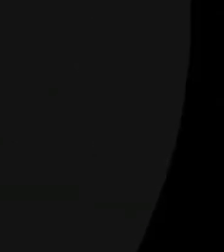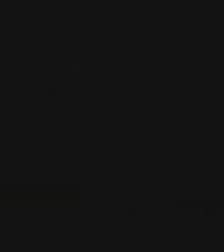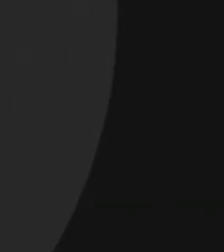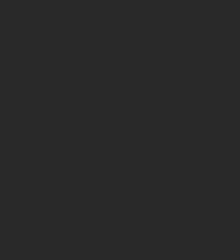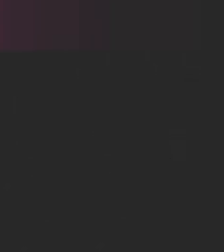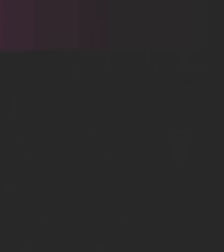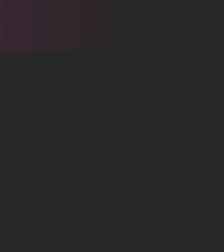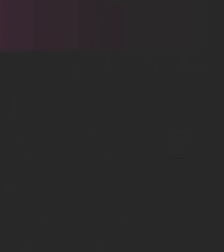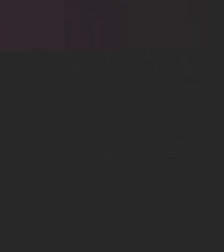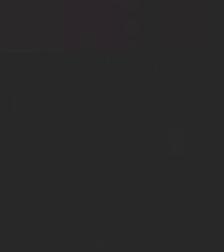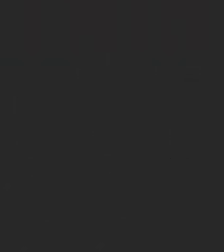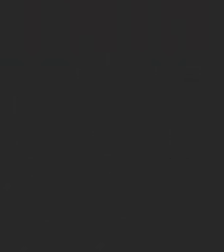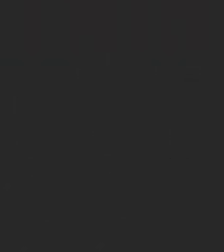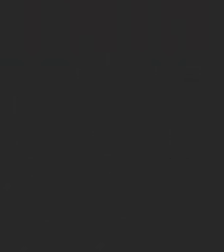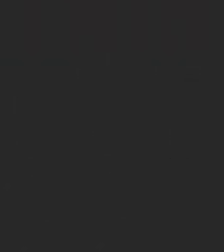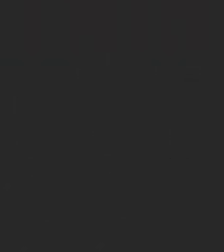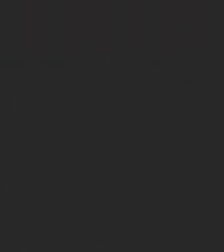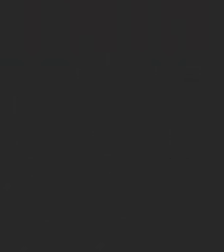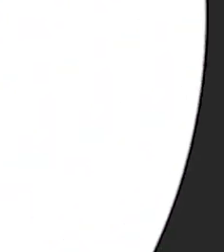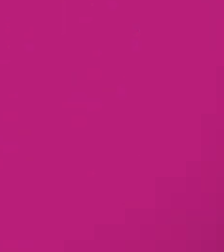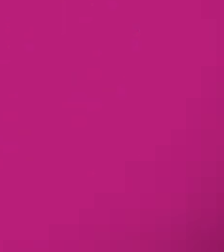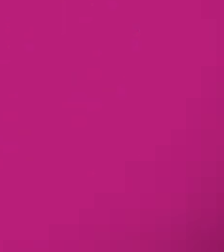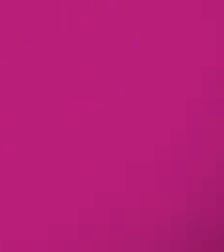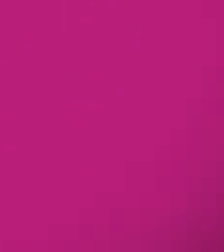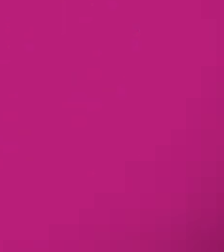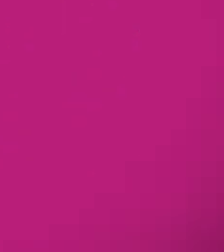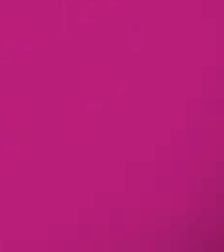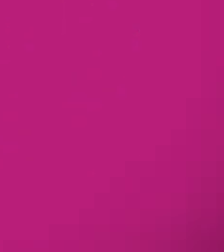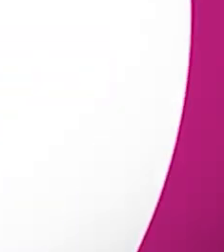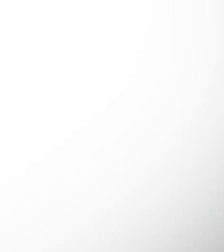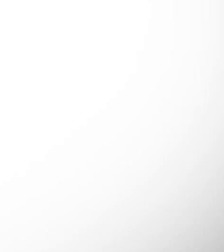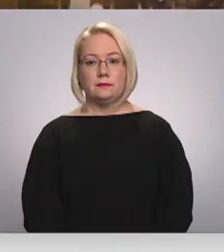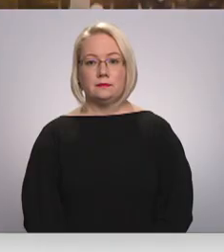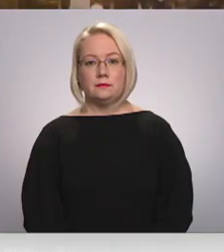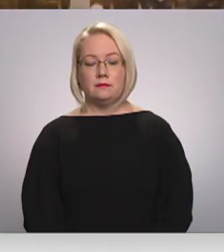Re! Viss ēters ir te!